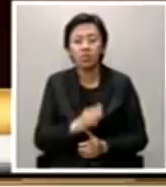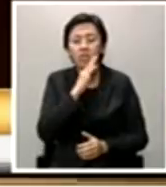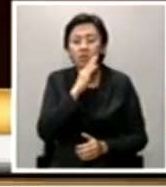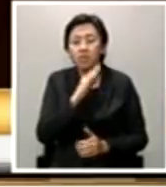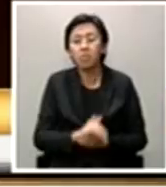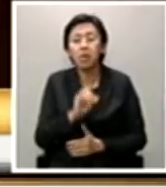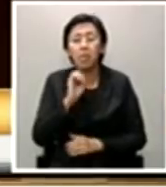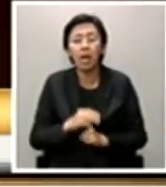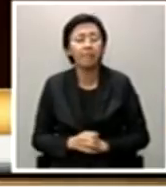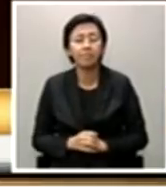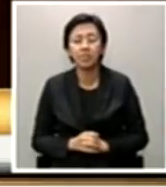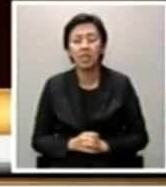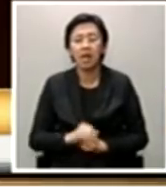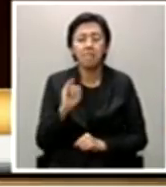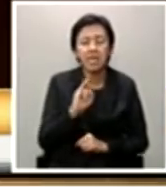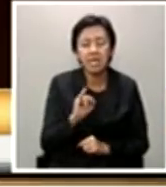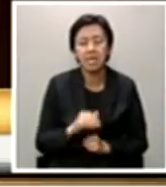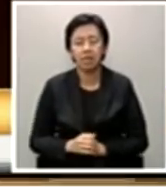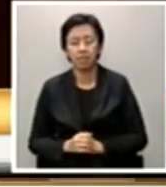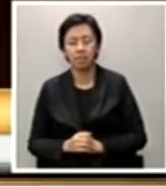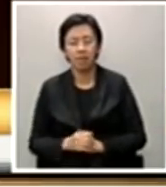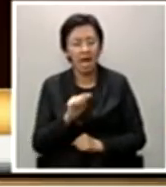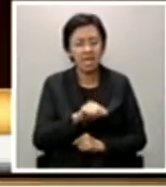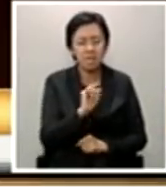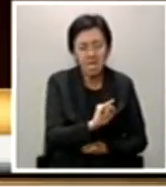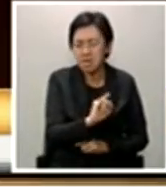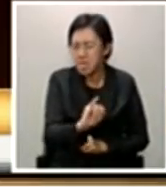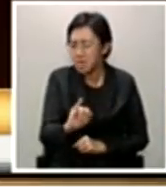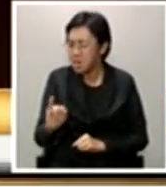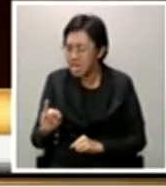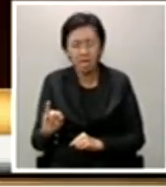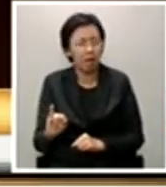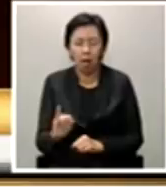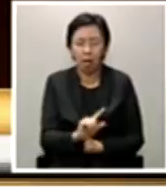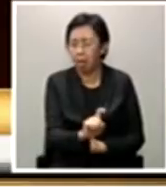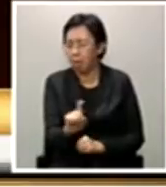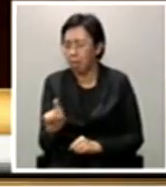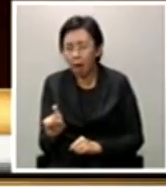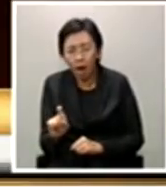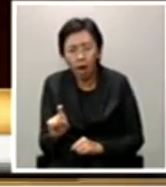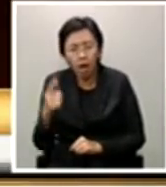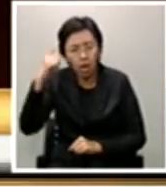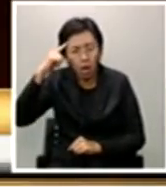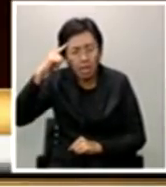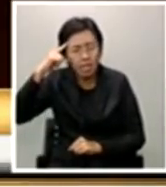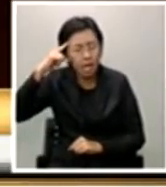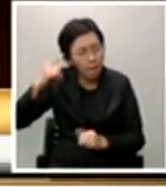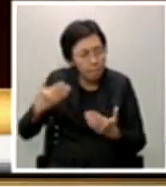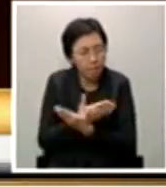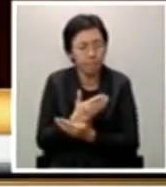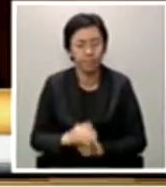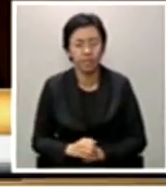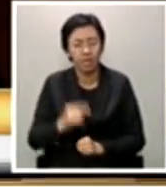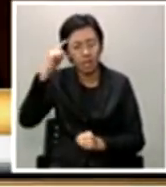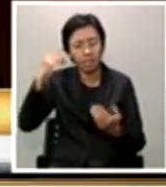นว่าทุกอย่างไม่ดีทุกอย่างมีผลเสียท่านลองคิดกลับนิดนึงว่า